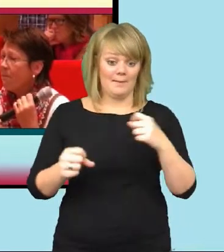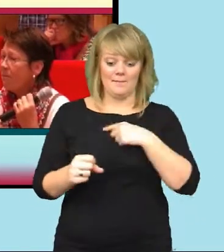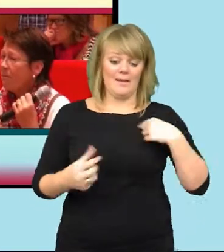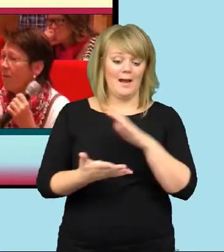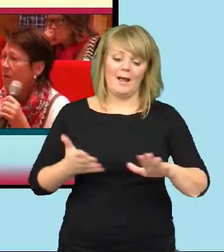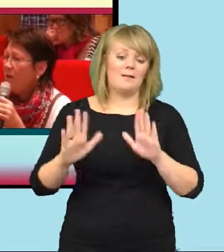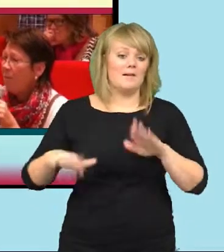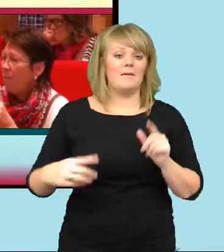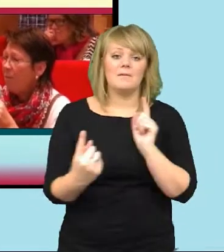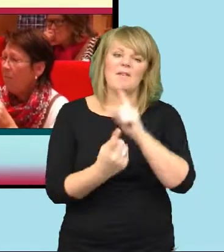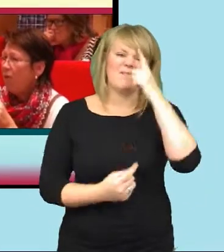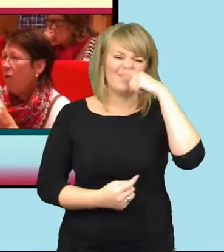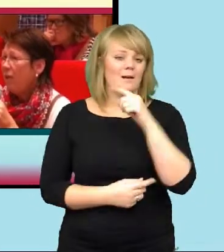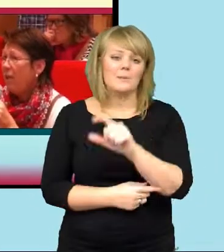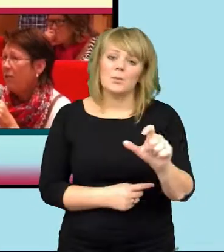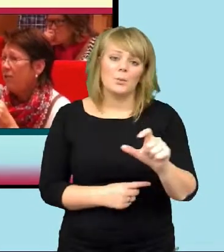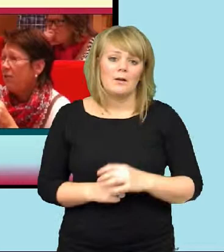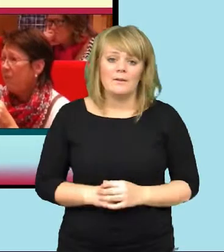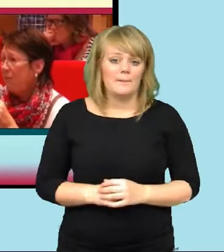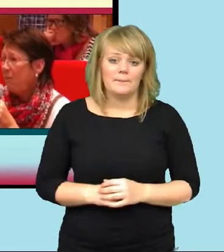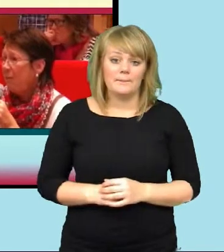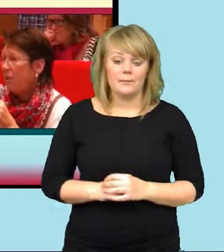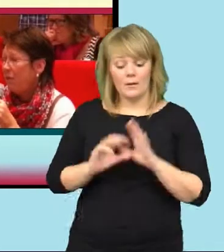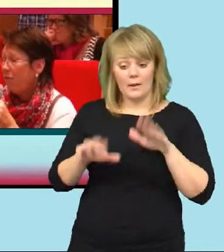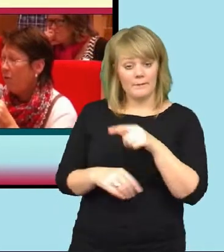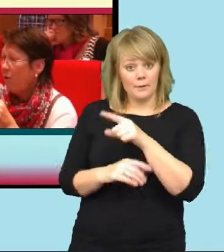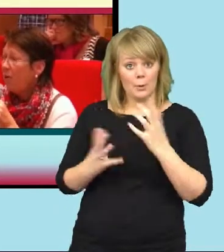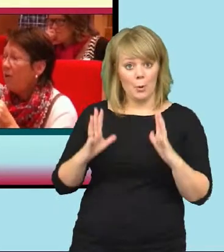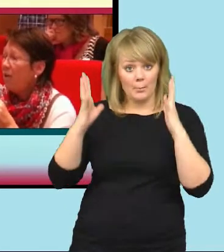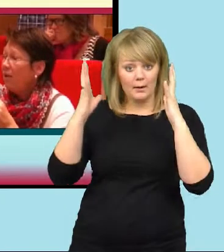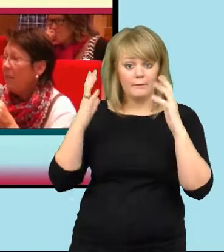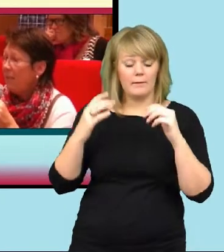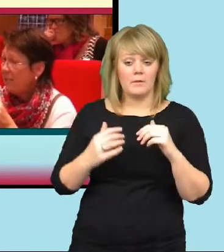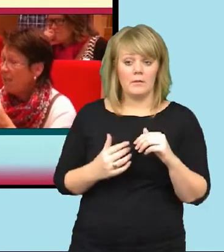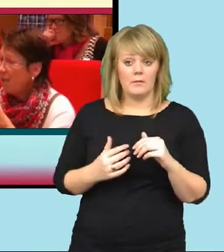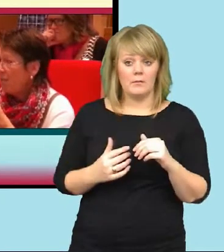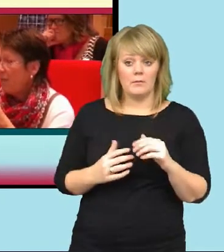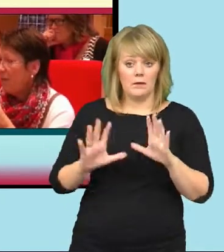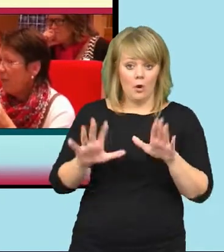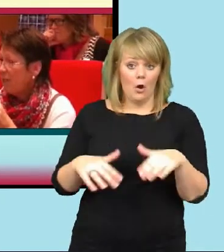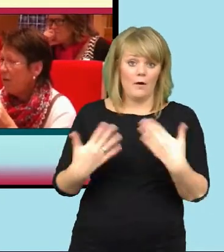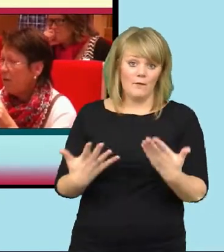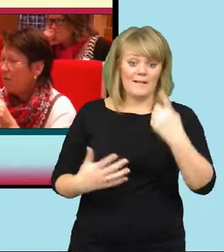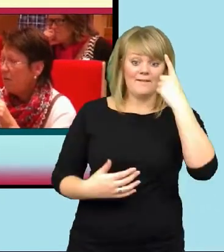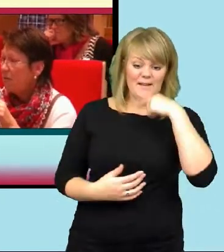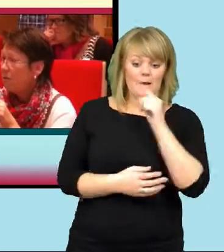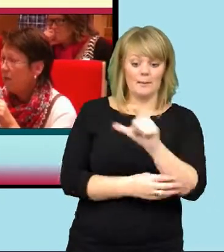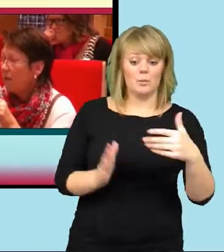det. Men jag har det hänt att det har varit fel människa för Isa men inte för